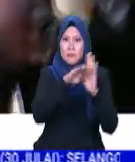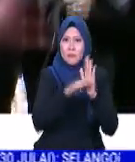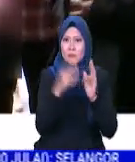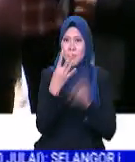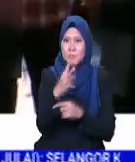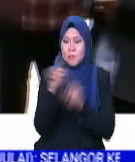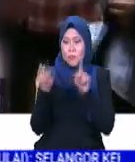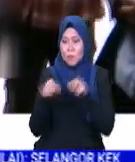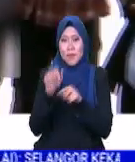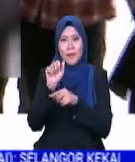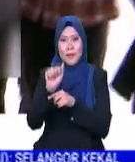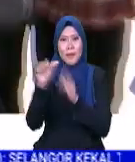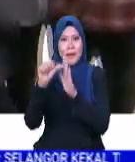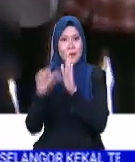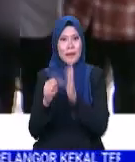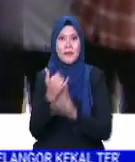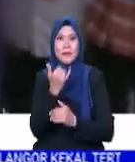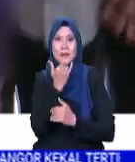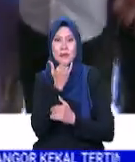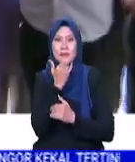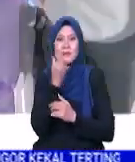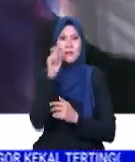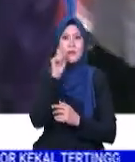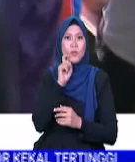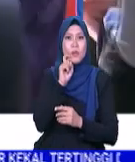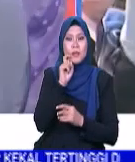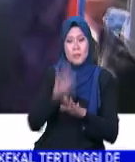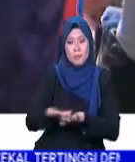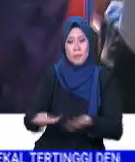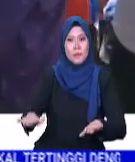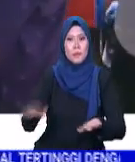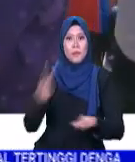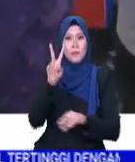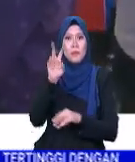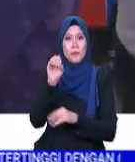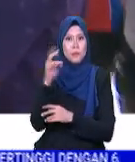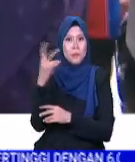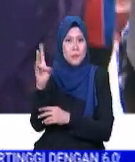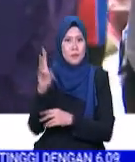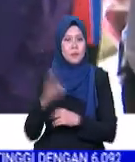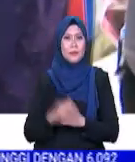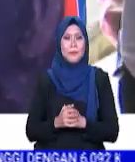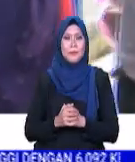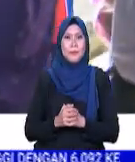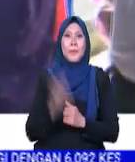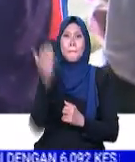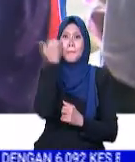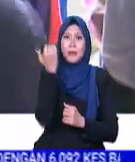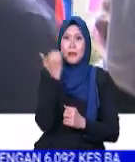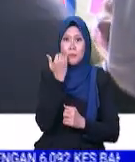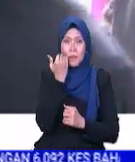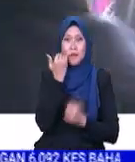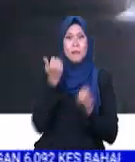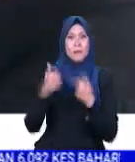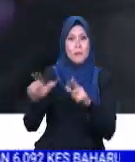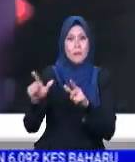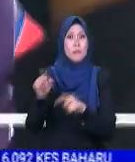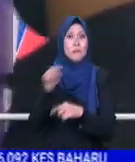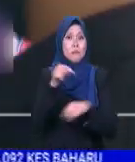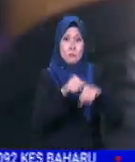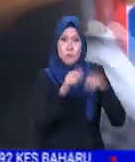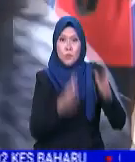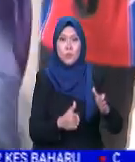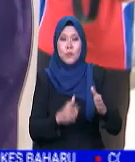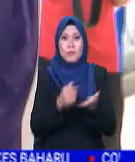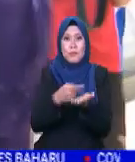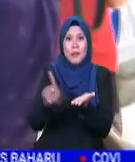14 pegunungan each kesalahan-kesalahan seksual terhadap anak-anak 2017 mahkamah kemudiannya membenarkan tertuduh